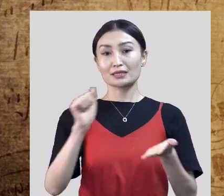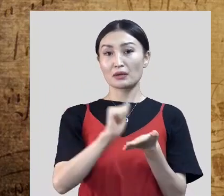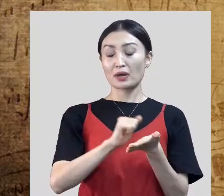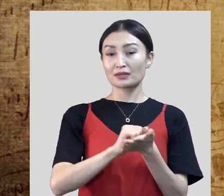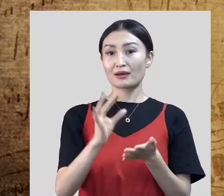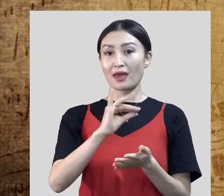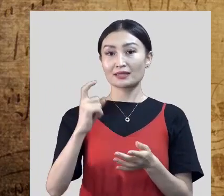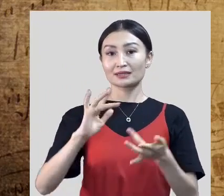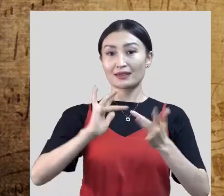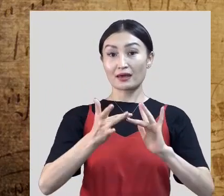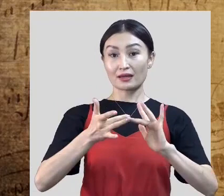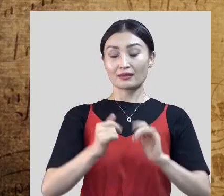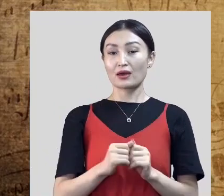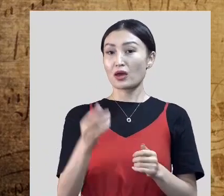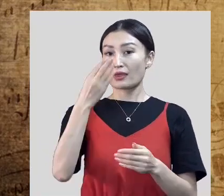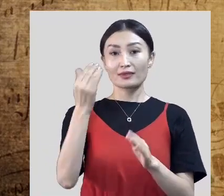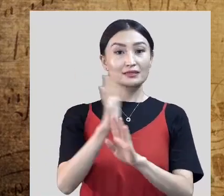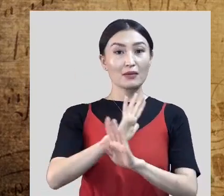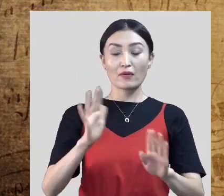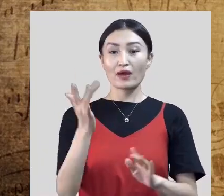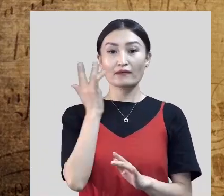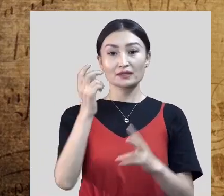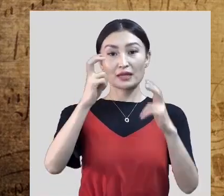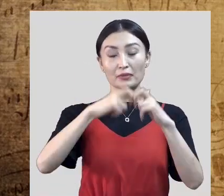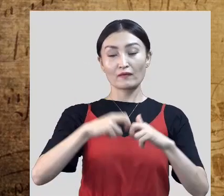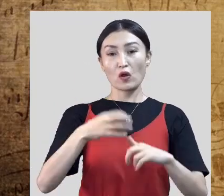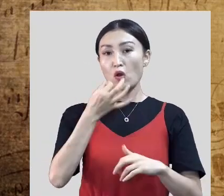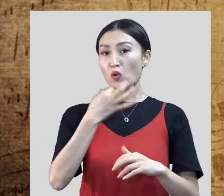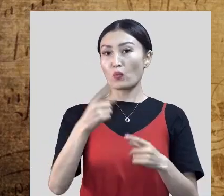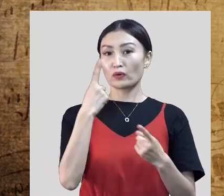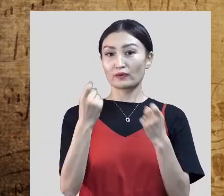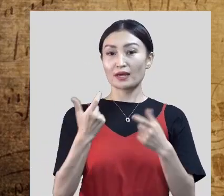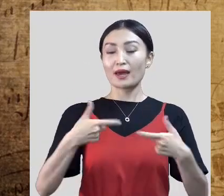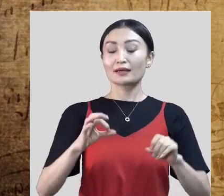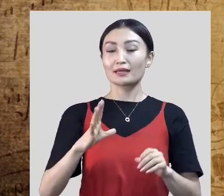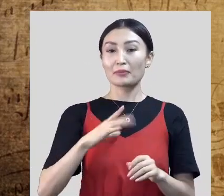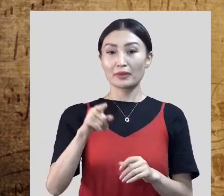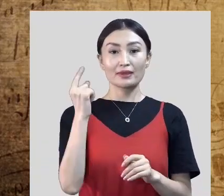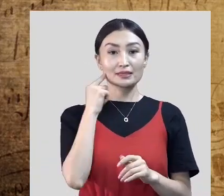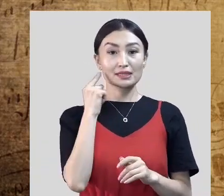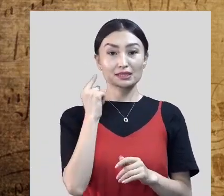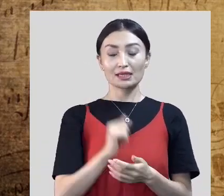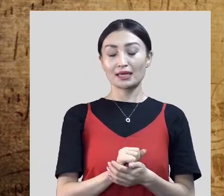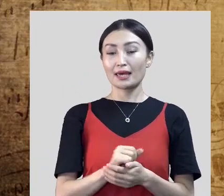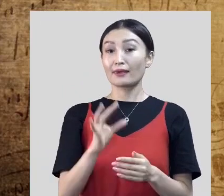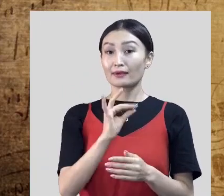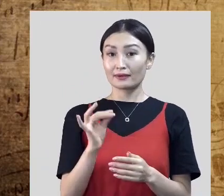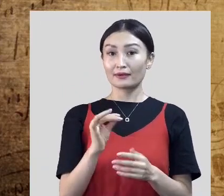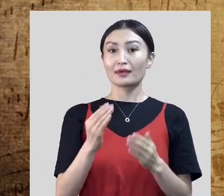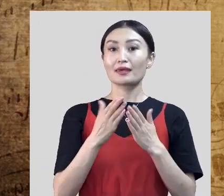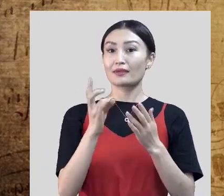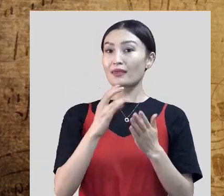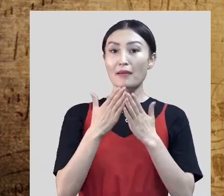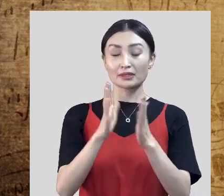материалы из интернета. Только не забывайте всегда проверять любую информацию, где бы вы ее не слышали и не